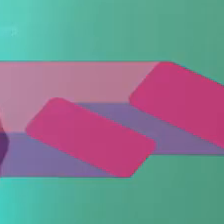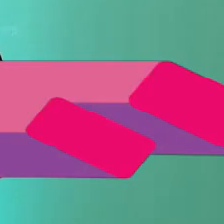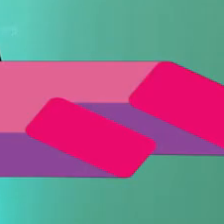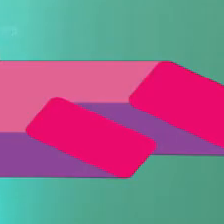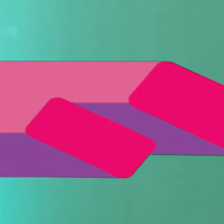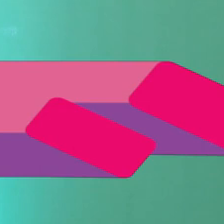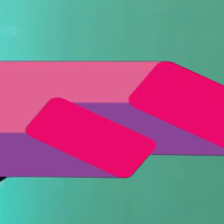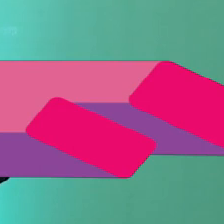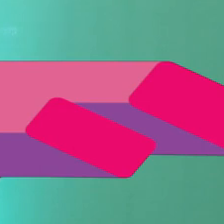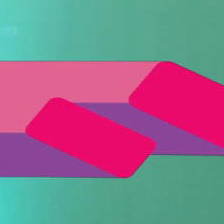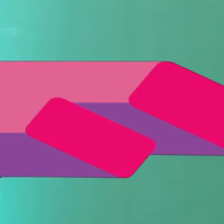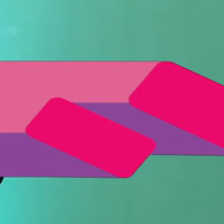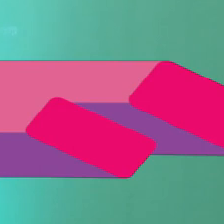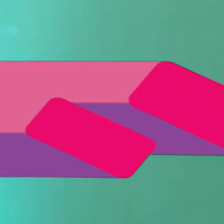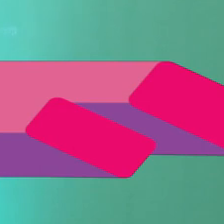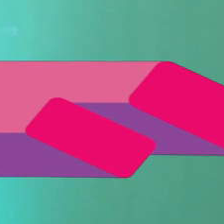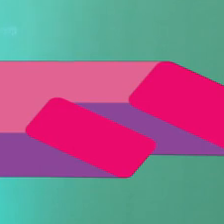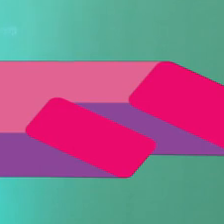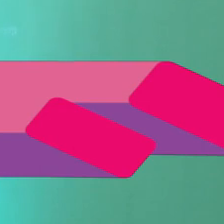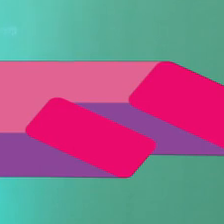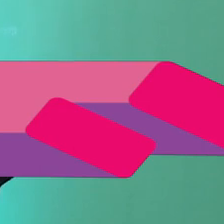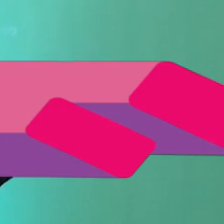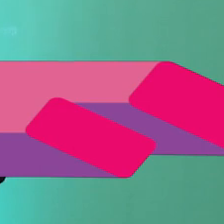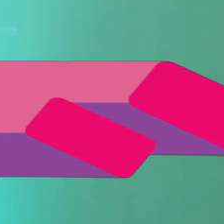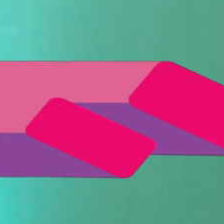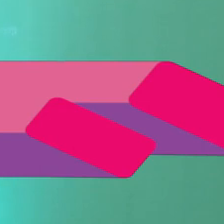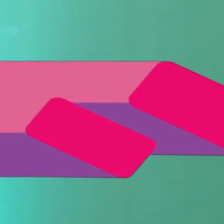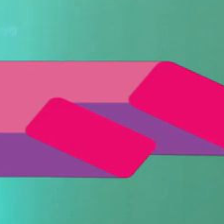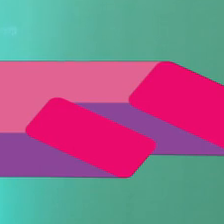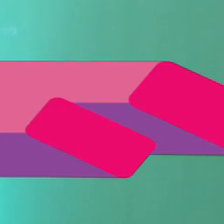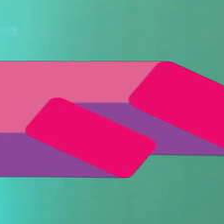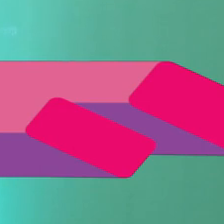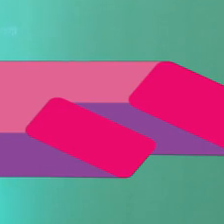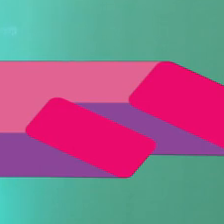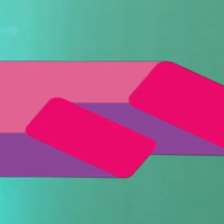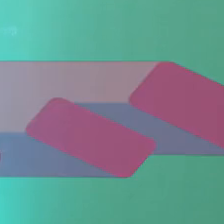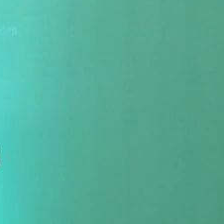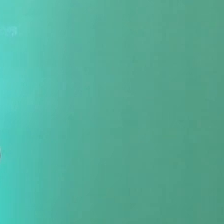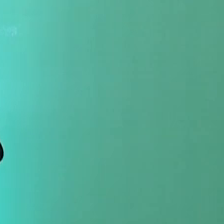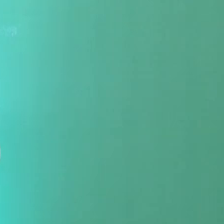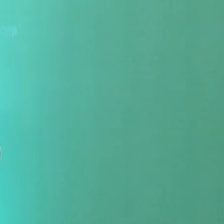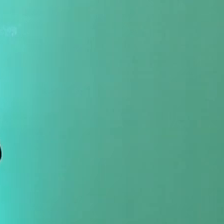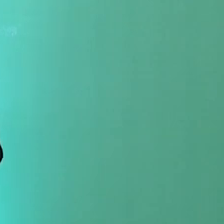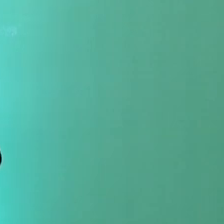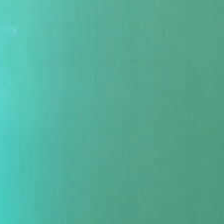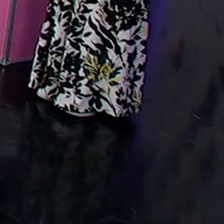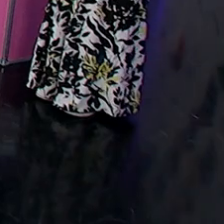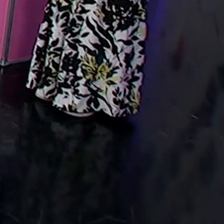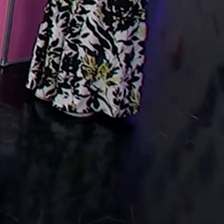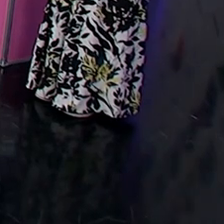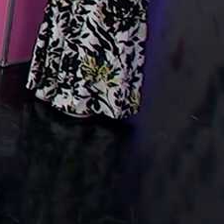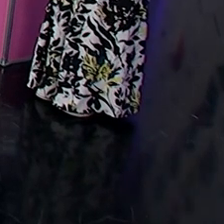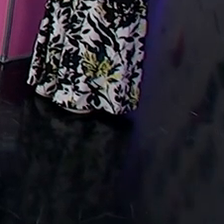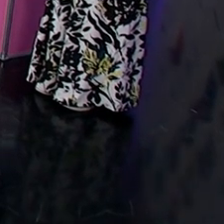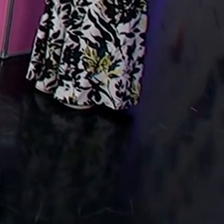pelitup muka dengan tujuan untuk memudahkan pembelajaran pada hari ini agar murid-murid dapat membaca